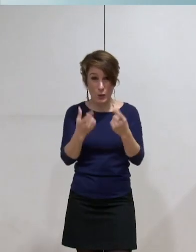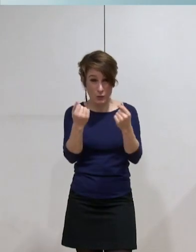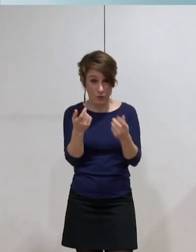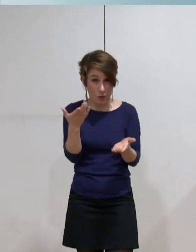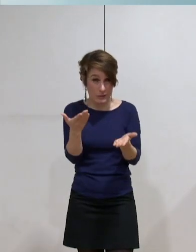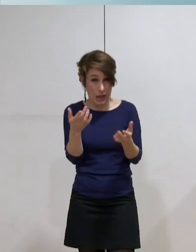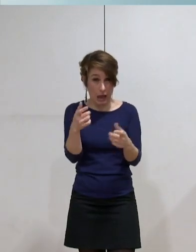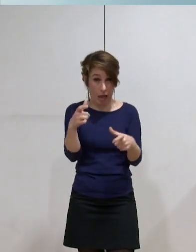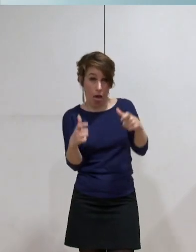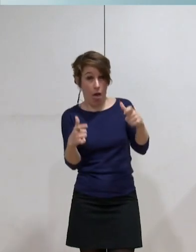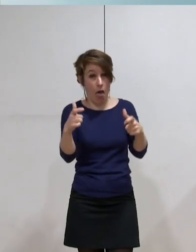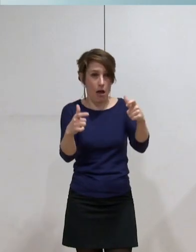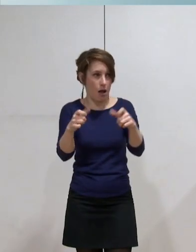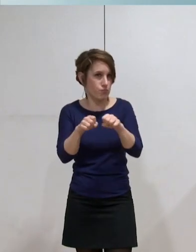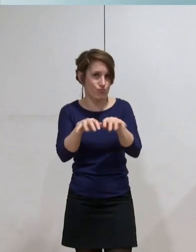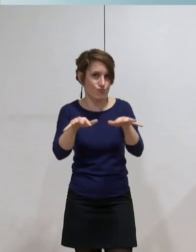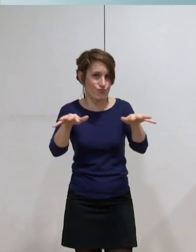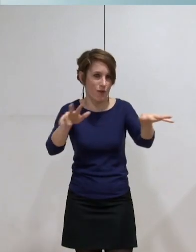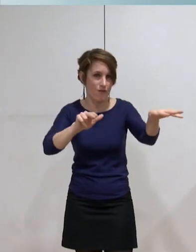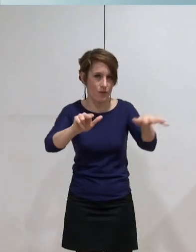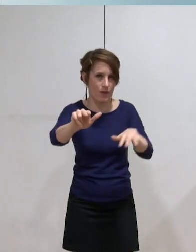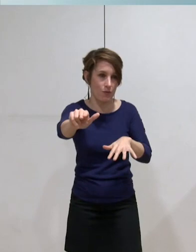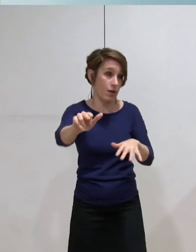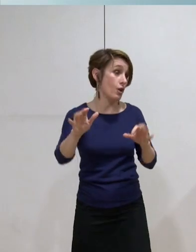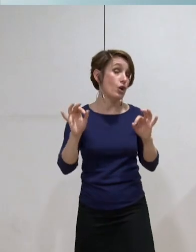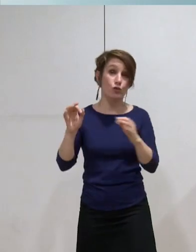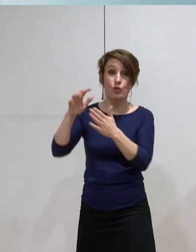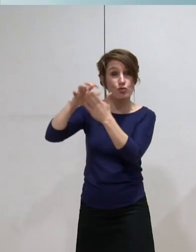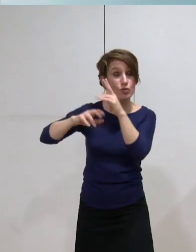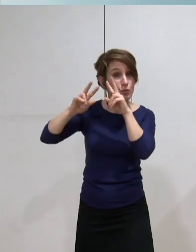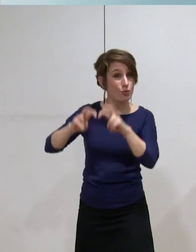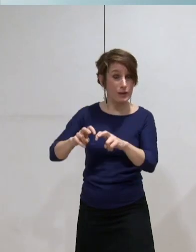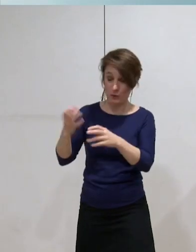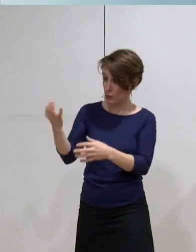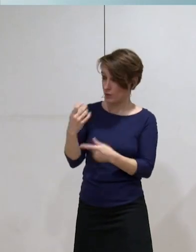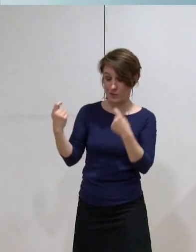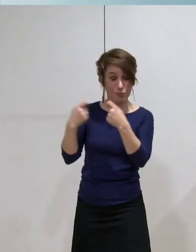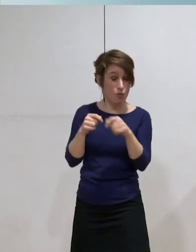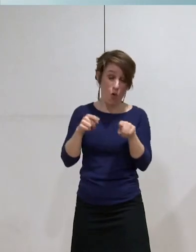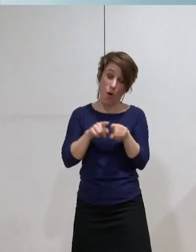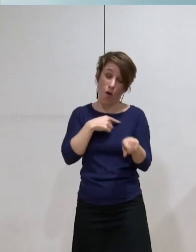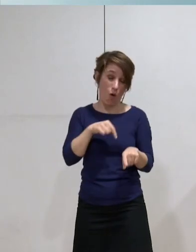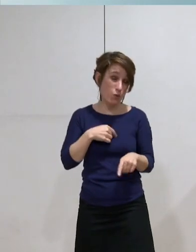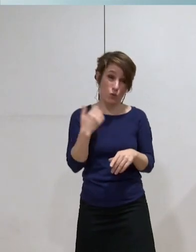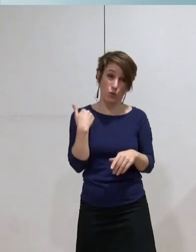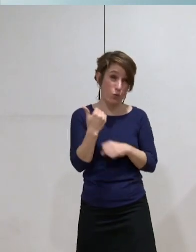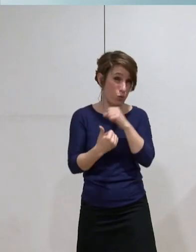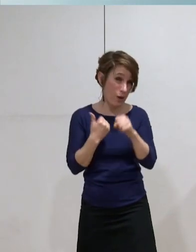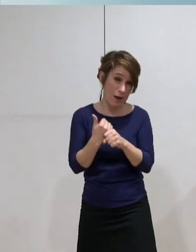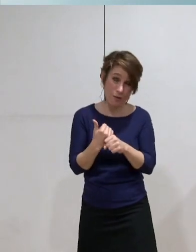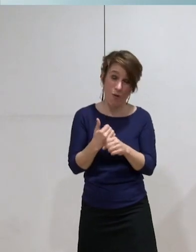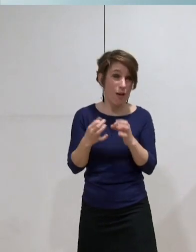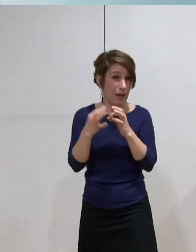sensiblement bref cette étude valide point par point ce que nous disions depuis un an la baisse des dotations aux communes va aggraver la dynamique